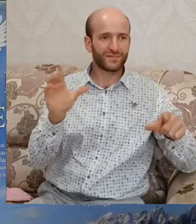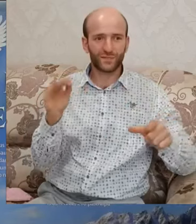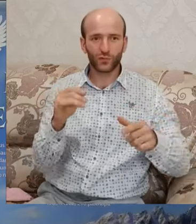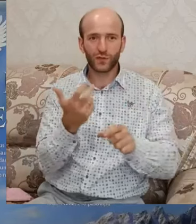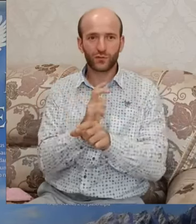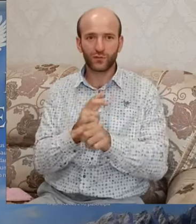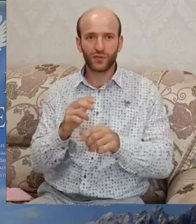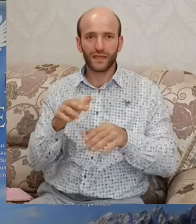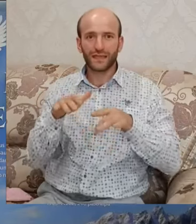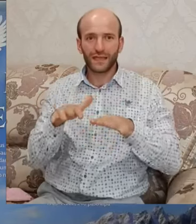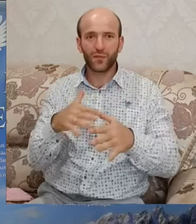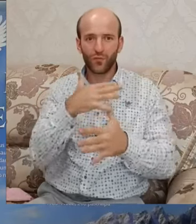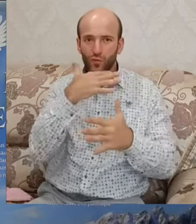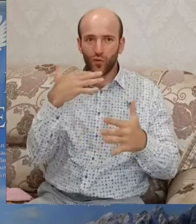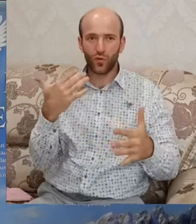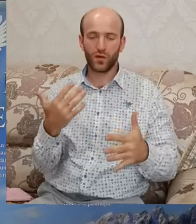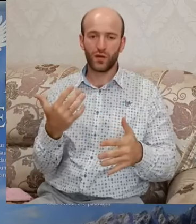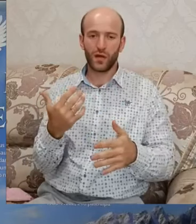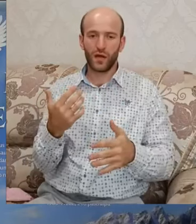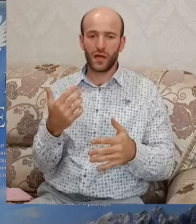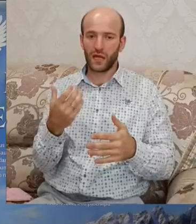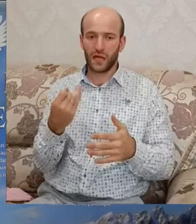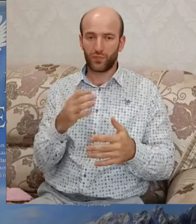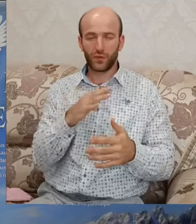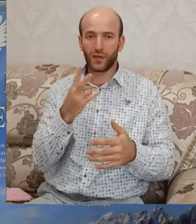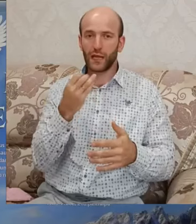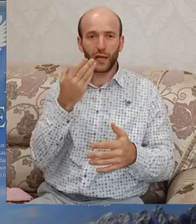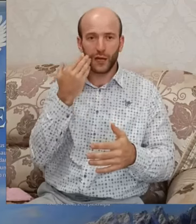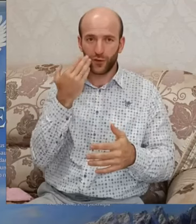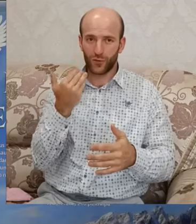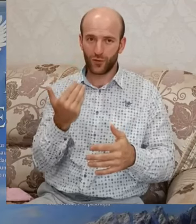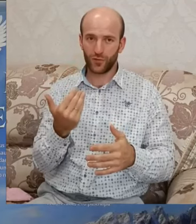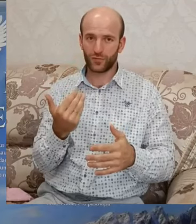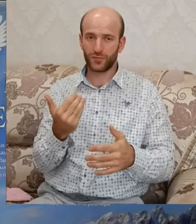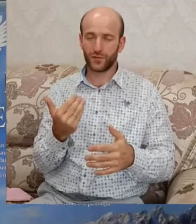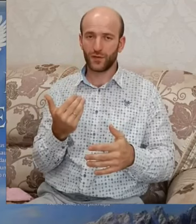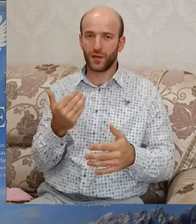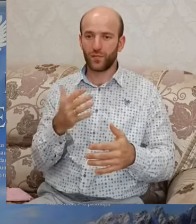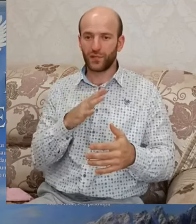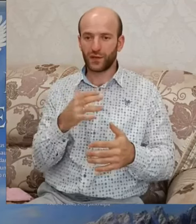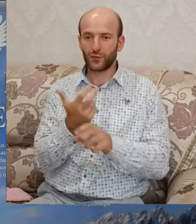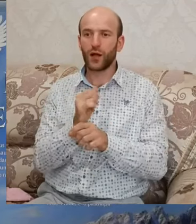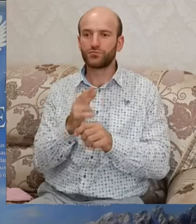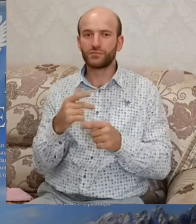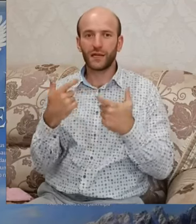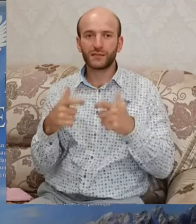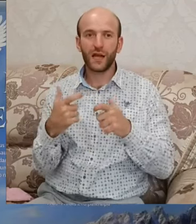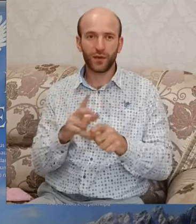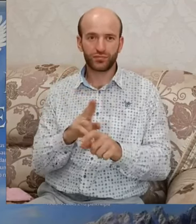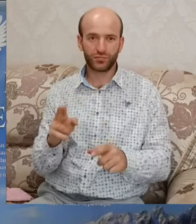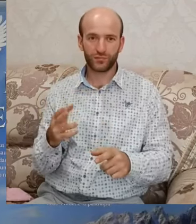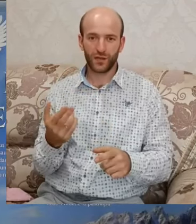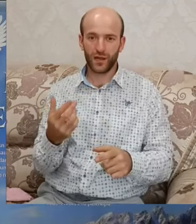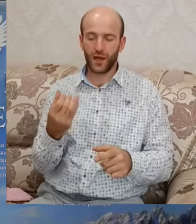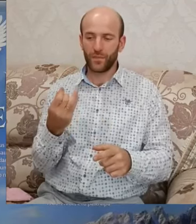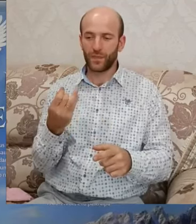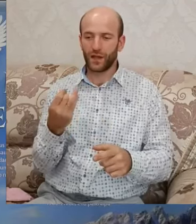konferencijos. Это был нелегкий промежуток до конференции. Bet dėl ko verta kentėti? Но ради чего